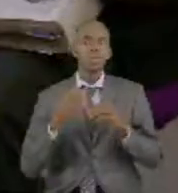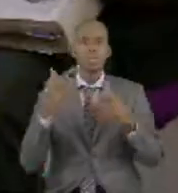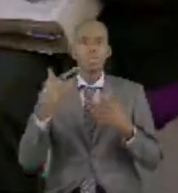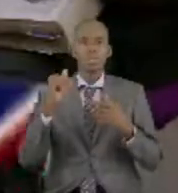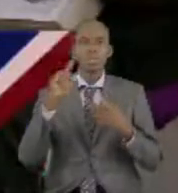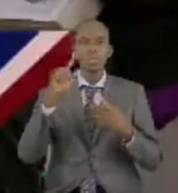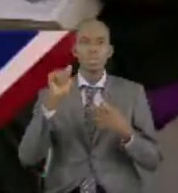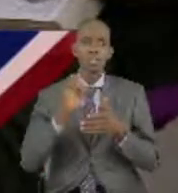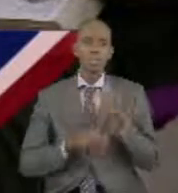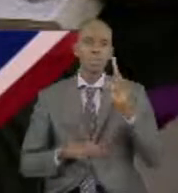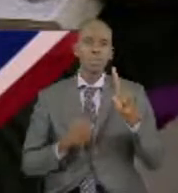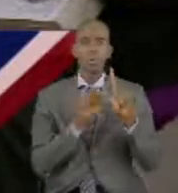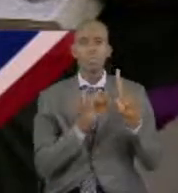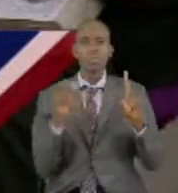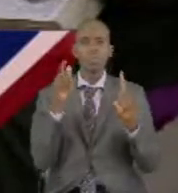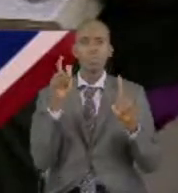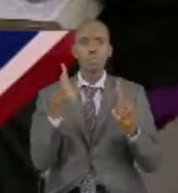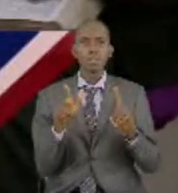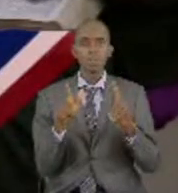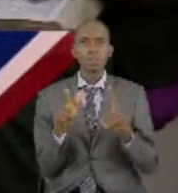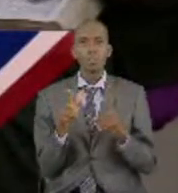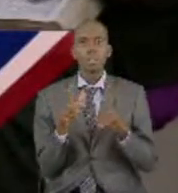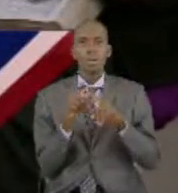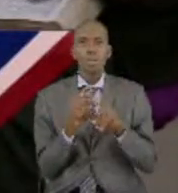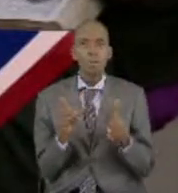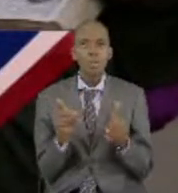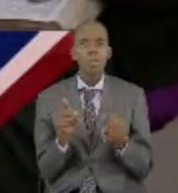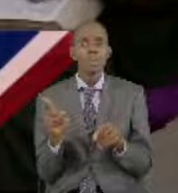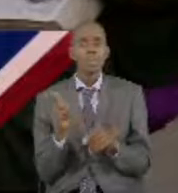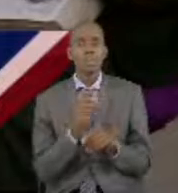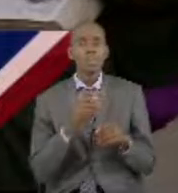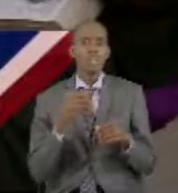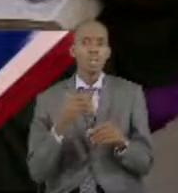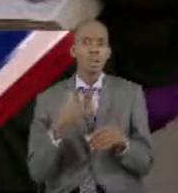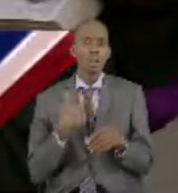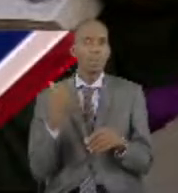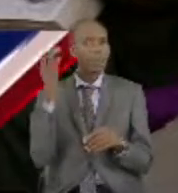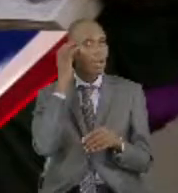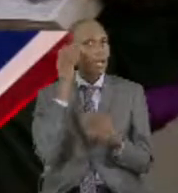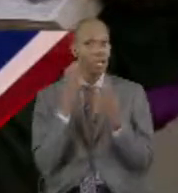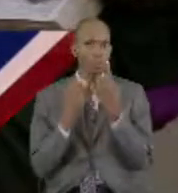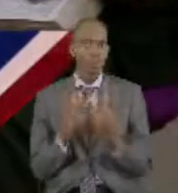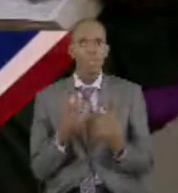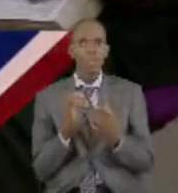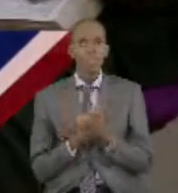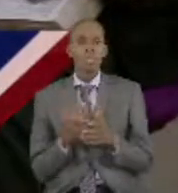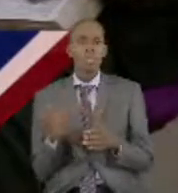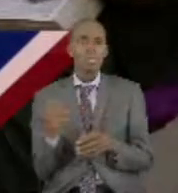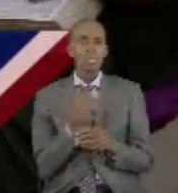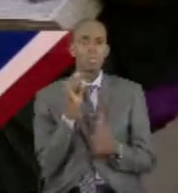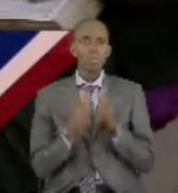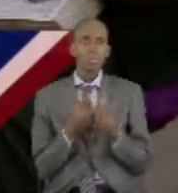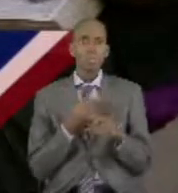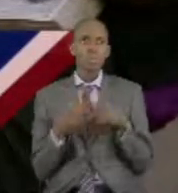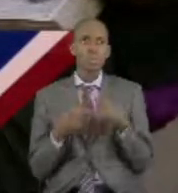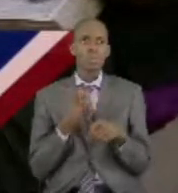Galates chapitre 1 verset 23. Galates chapitre 1 verset 23. Seulement,